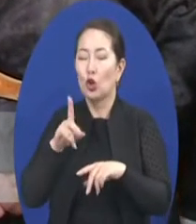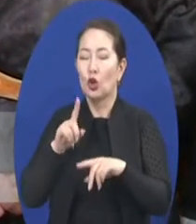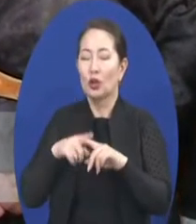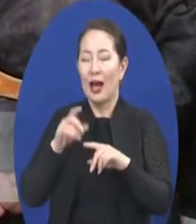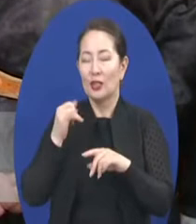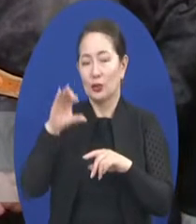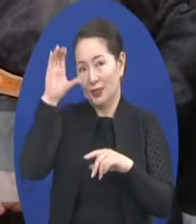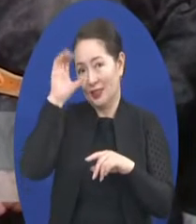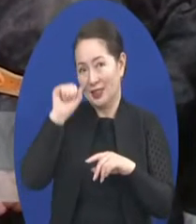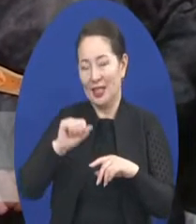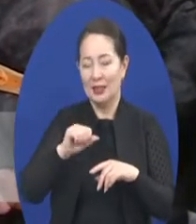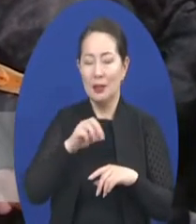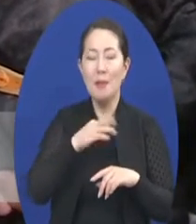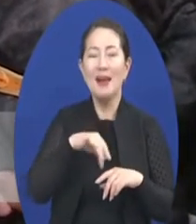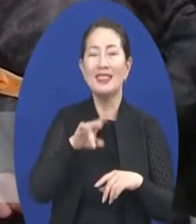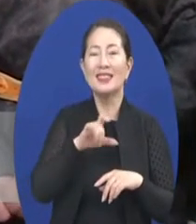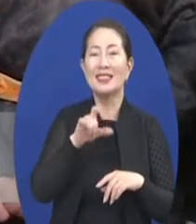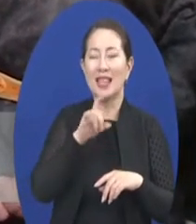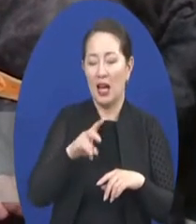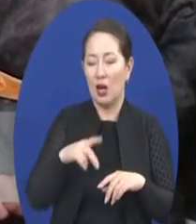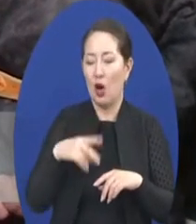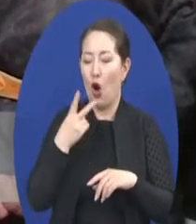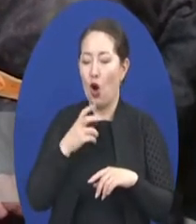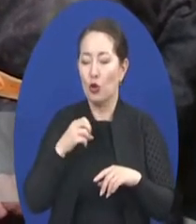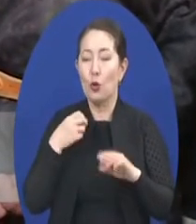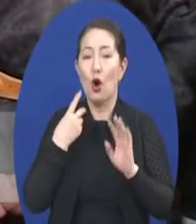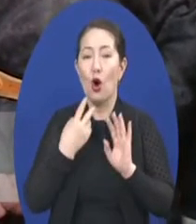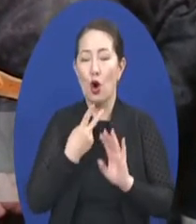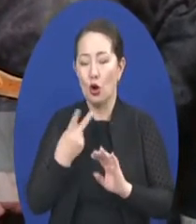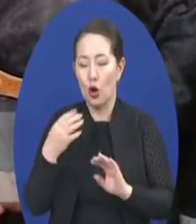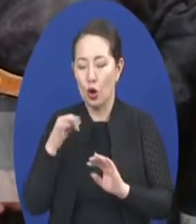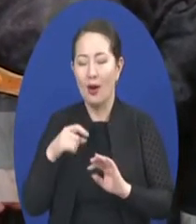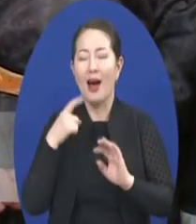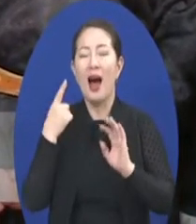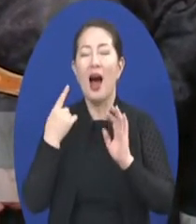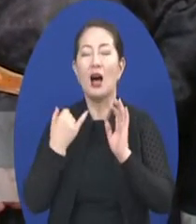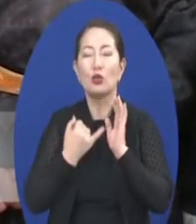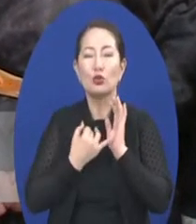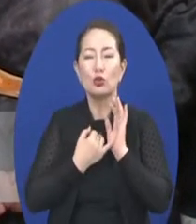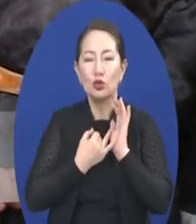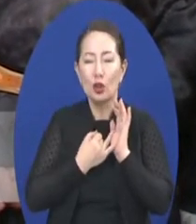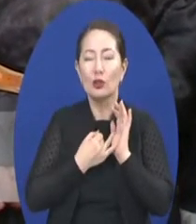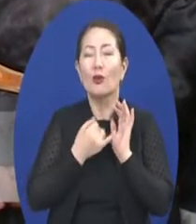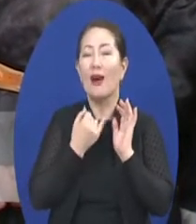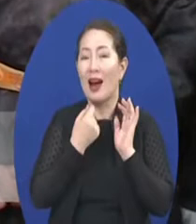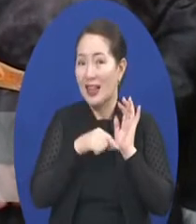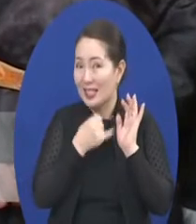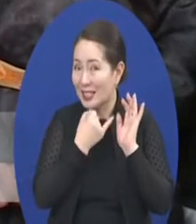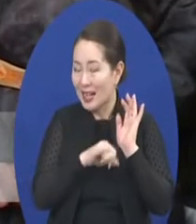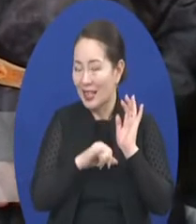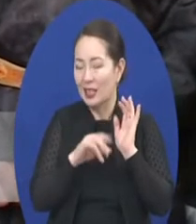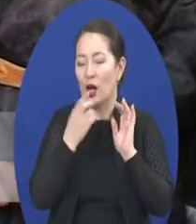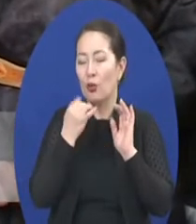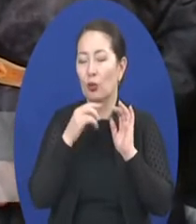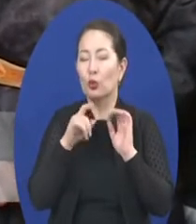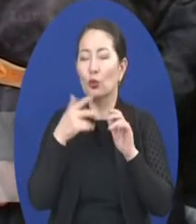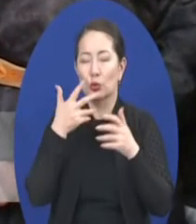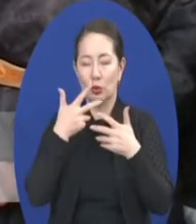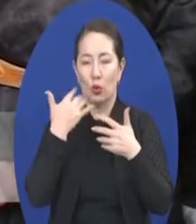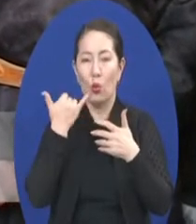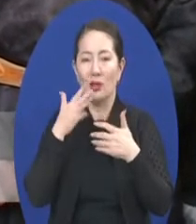үйлийн сайд Зээ Мэд сайхан 2022 он 17 дугаар жарны буян үйлдэг шимэх усан